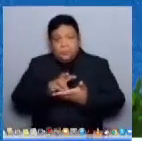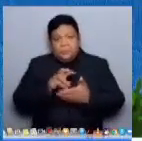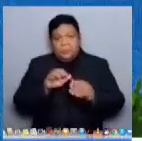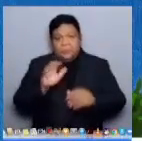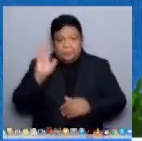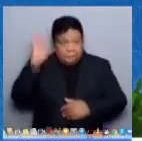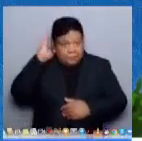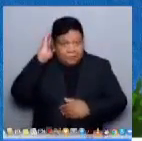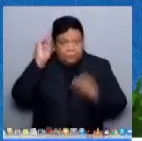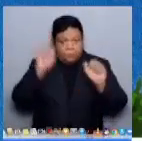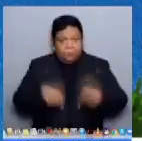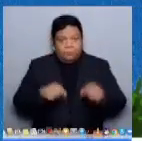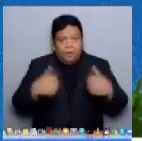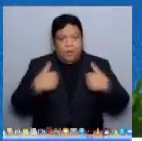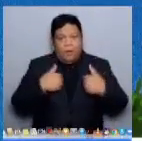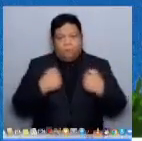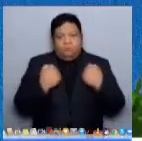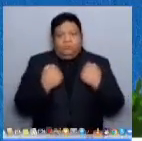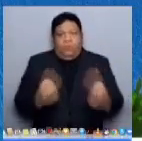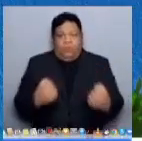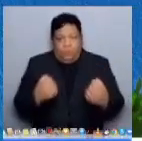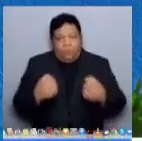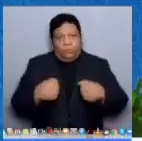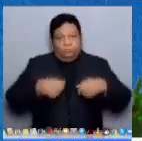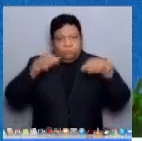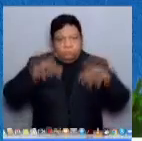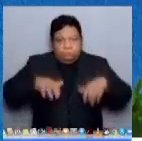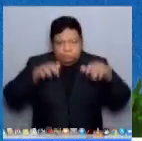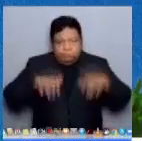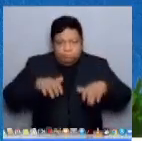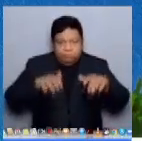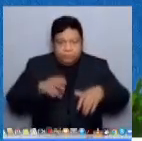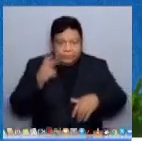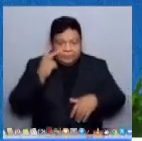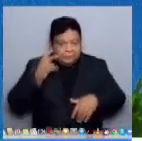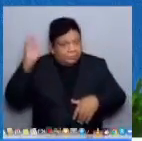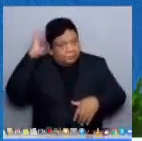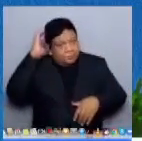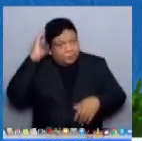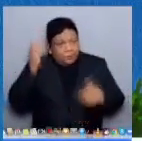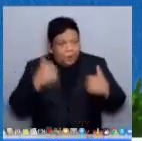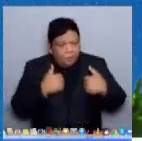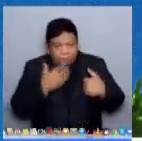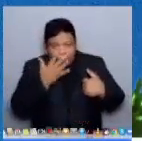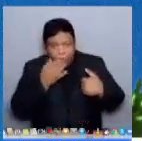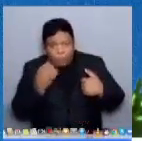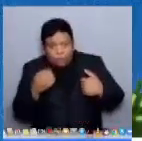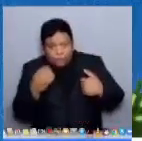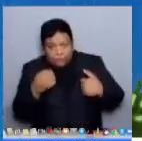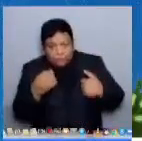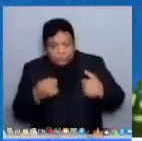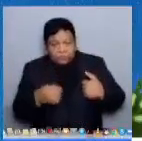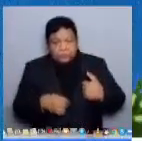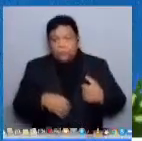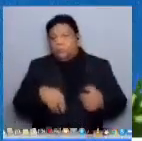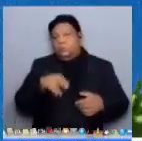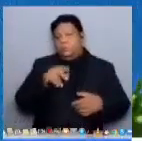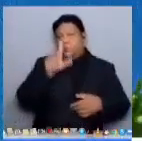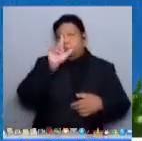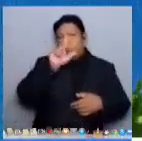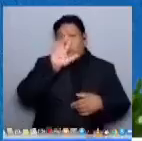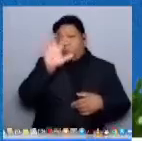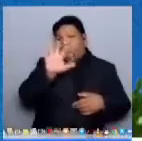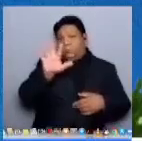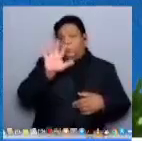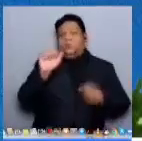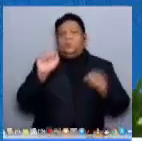thunderstorm. Nakikita nyo na halos buong Mindanao may mga kulay orange. Dito naman sa Luzon, Northern at Central Luzon, ang pwedeng makaranas sa Linggo